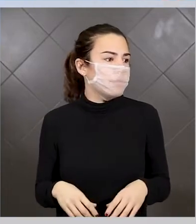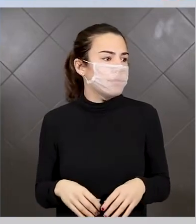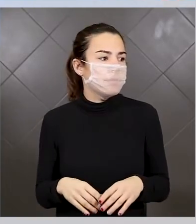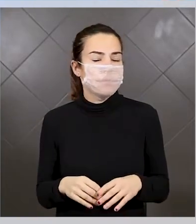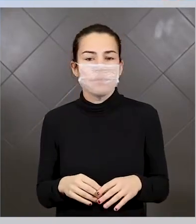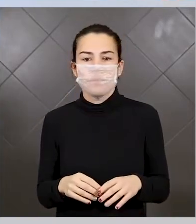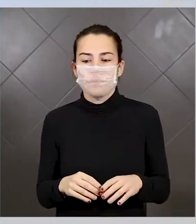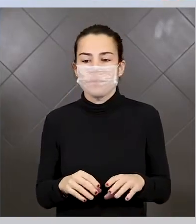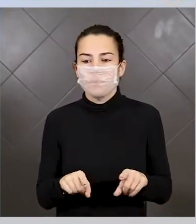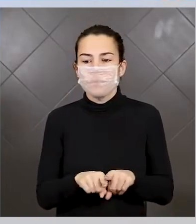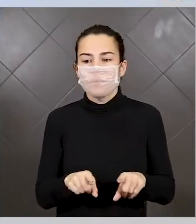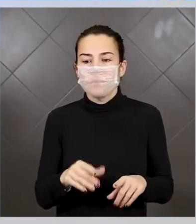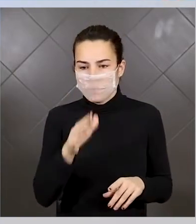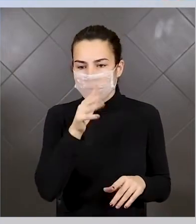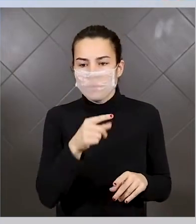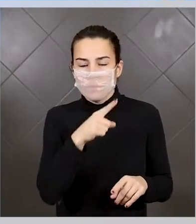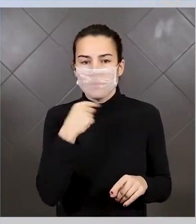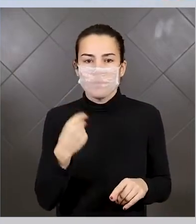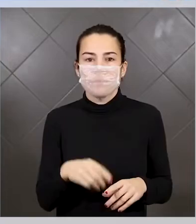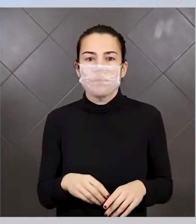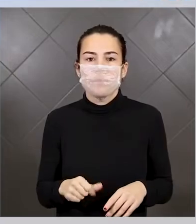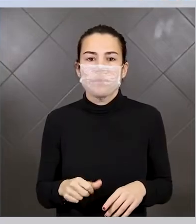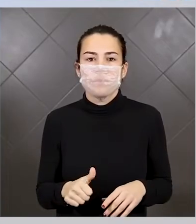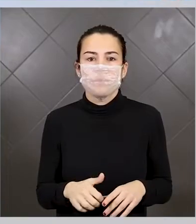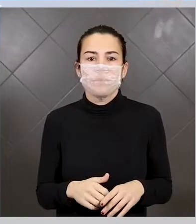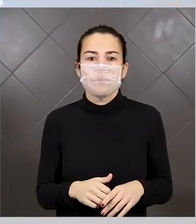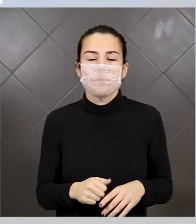està en coca també? Aquesta.